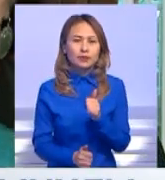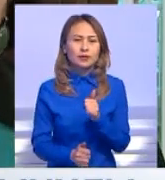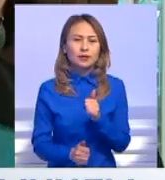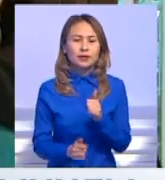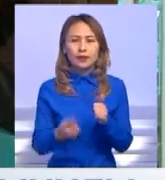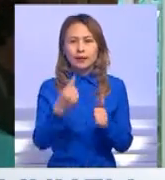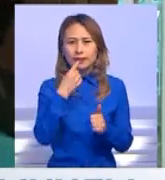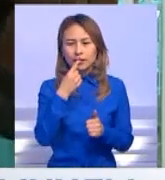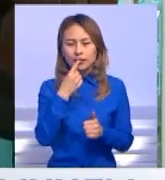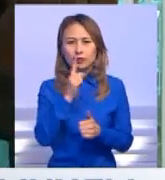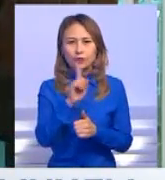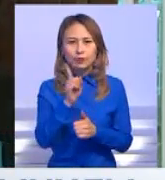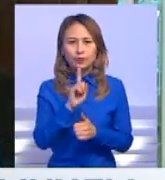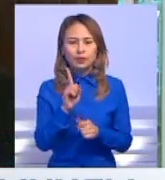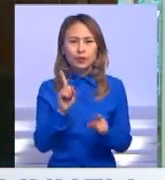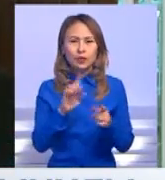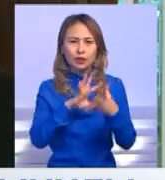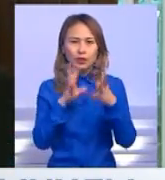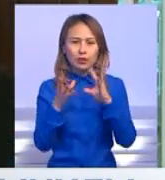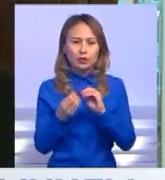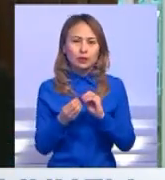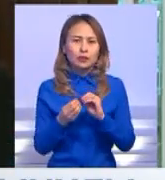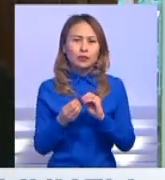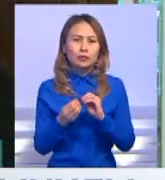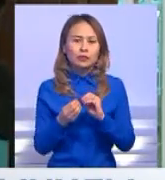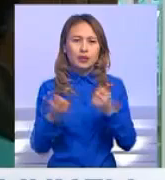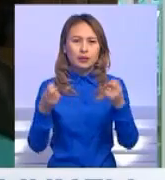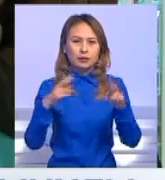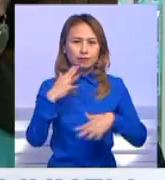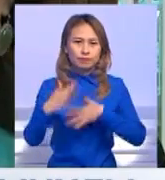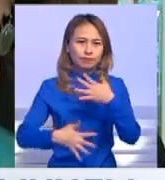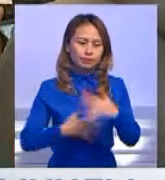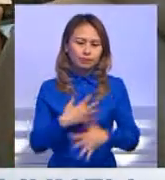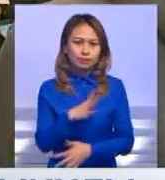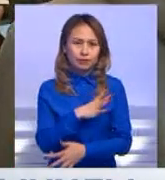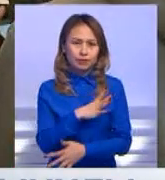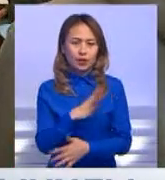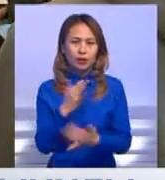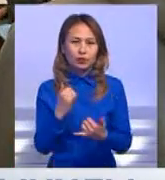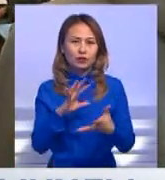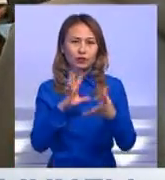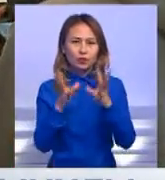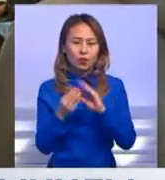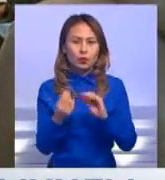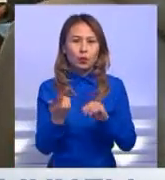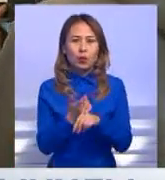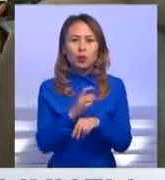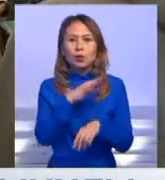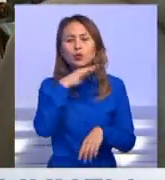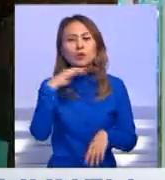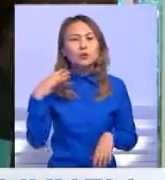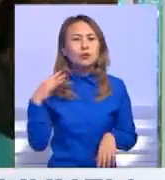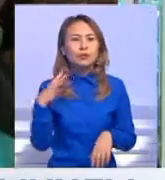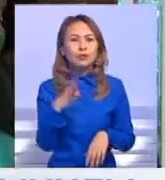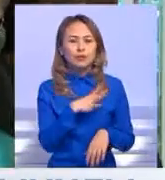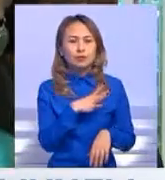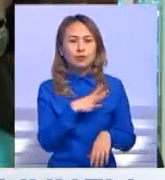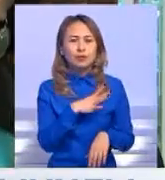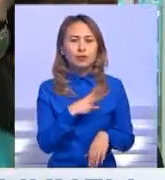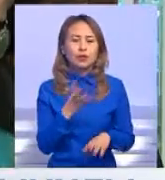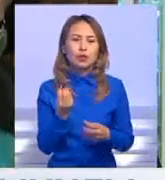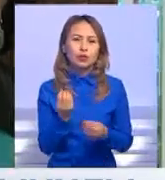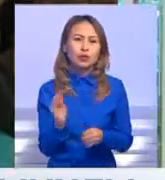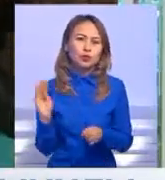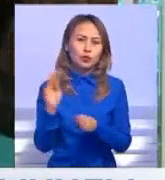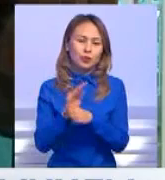тіліндегі көбінесе оларды дейді араласып кеткен. Барваризмдер өте көп, жүйеге келін кіре бермейді. Соның